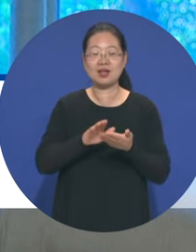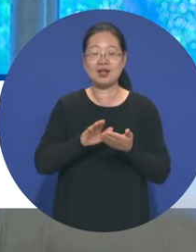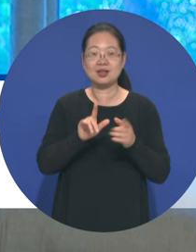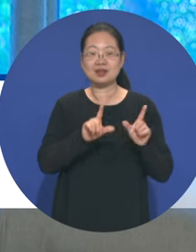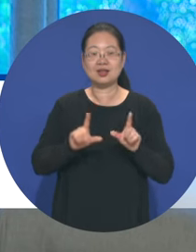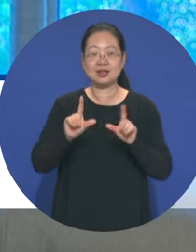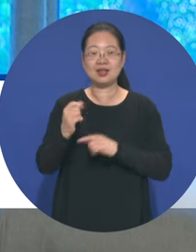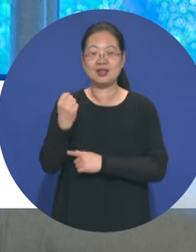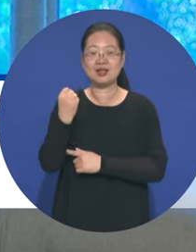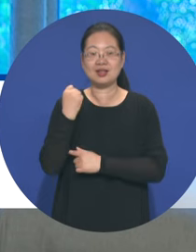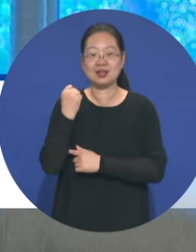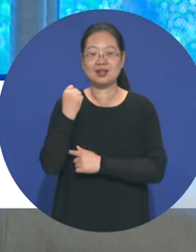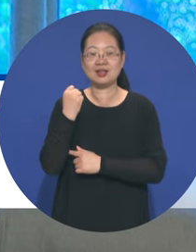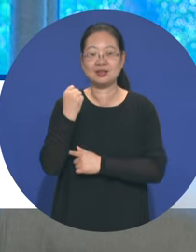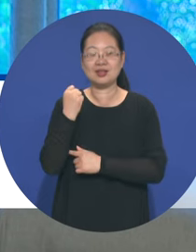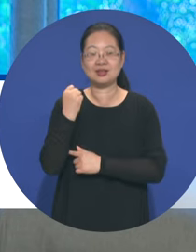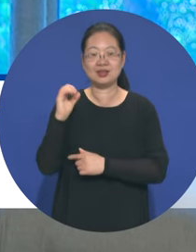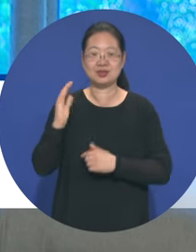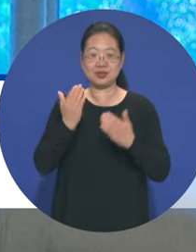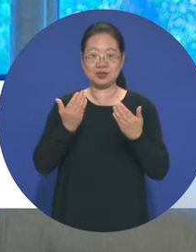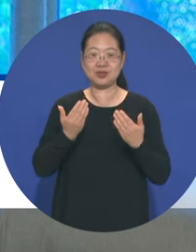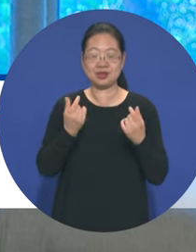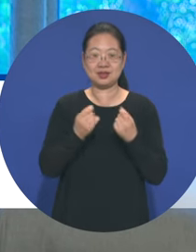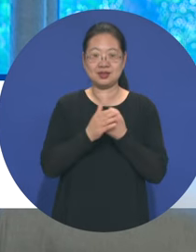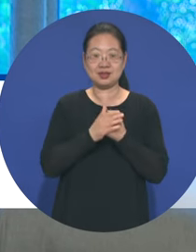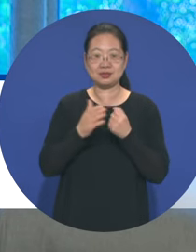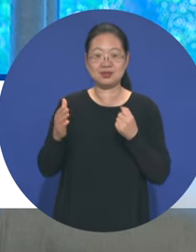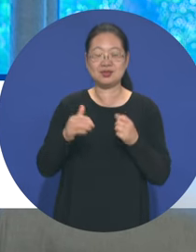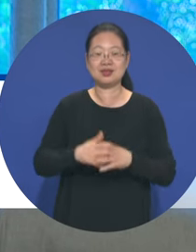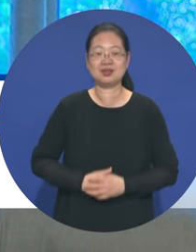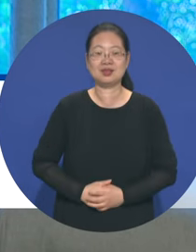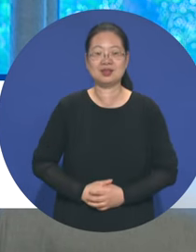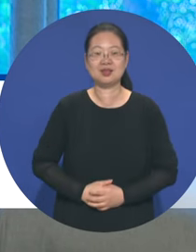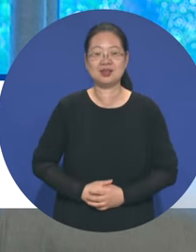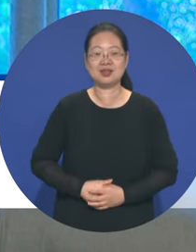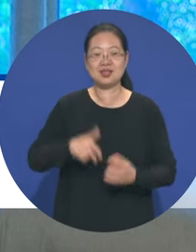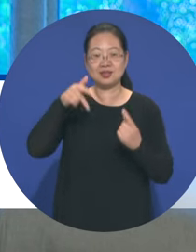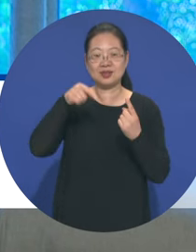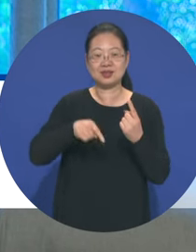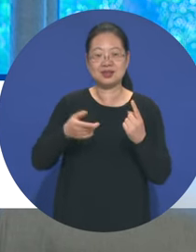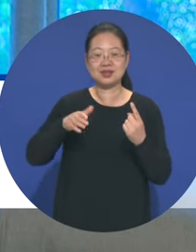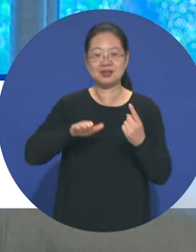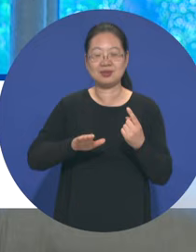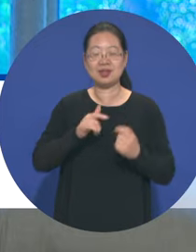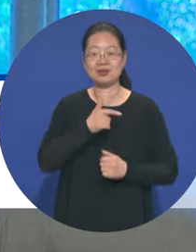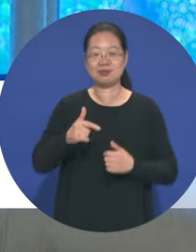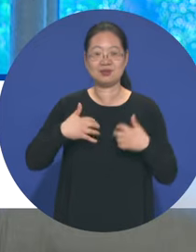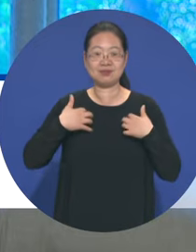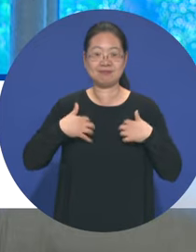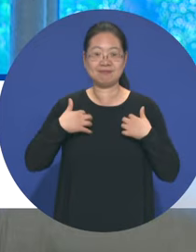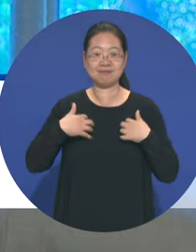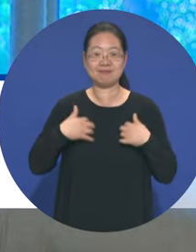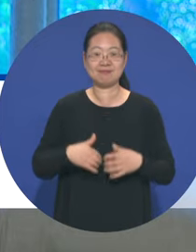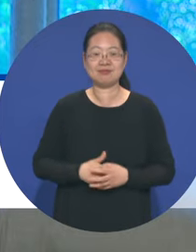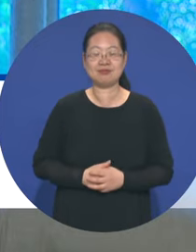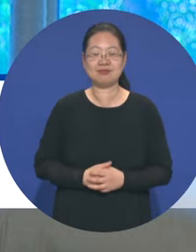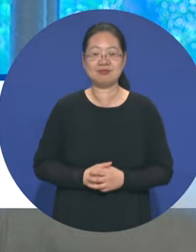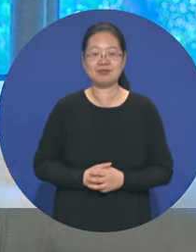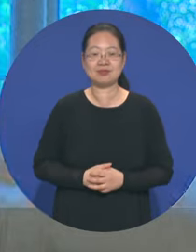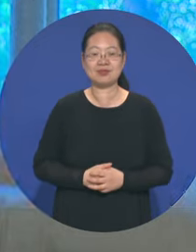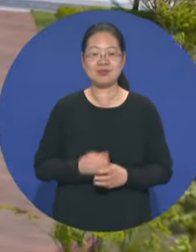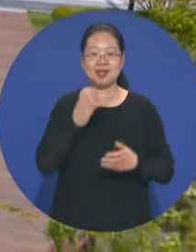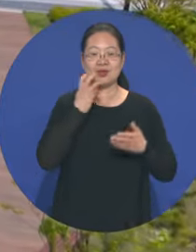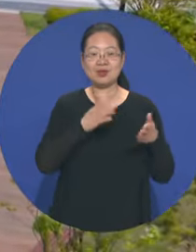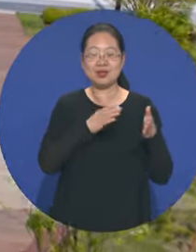놀아주고 뭔가 생활에 또 활력소가 돼주는 것 같아서 어 일주일밖에 안 됐지만네 거운